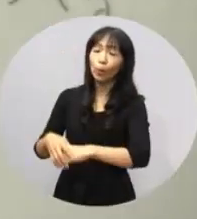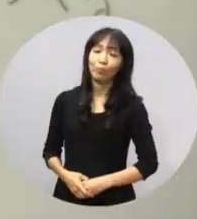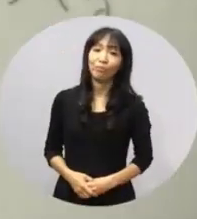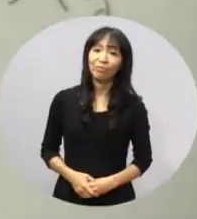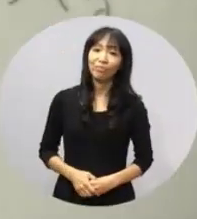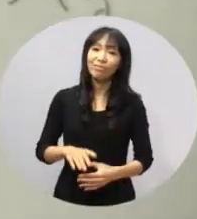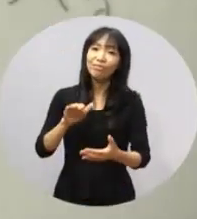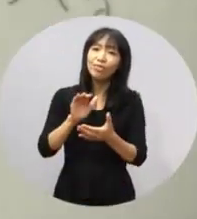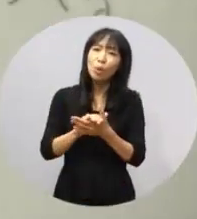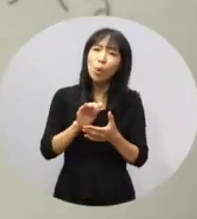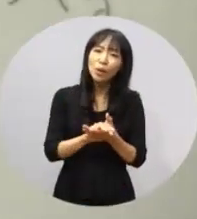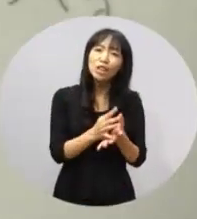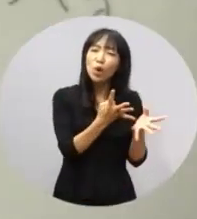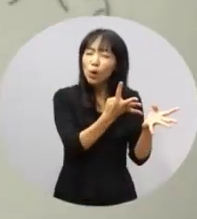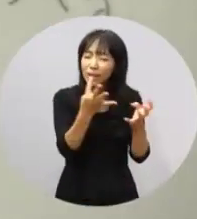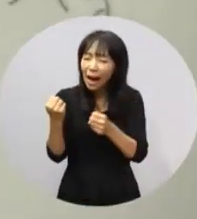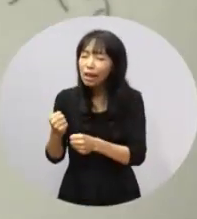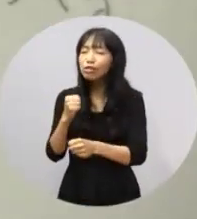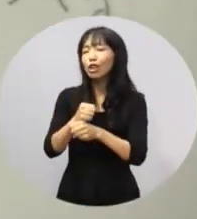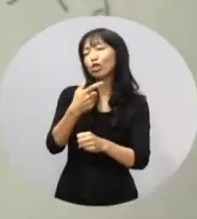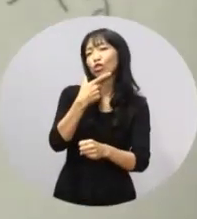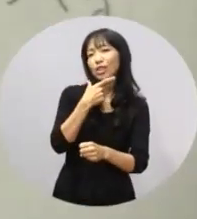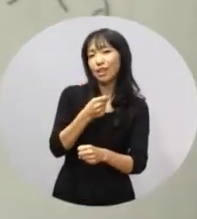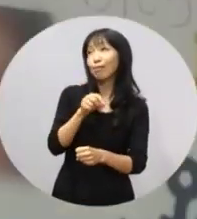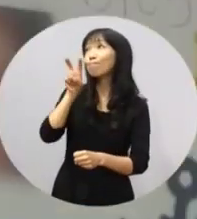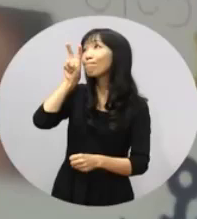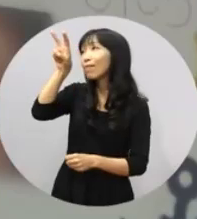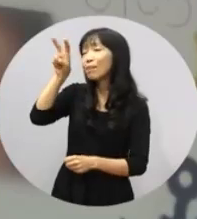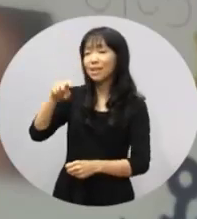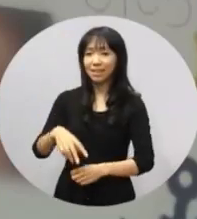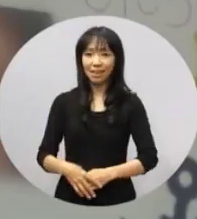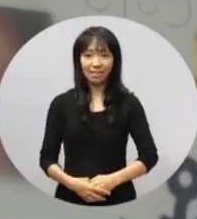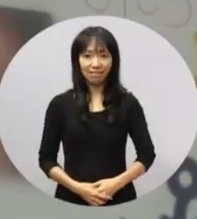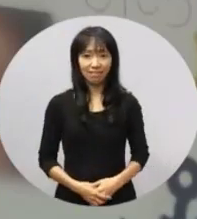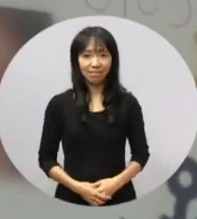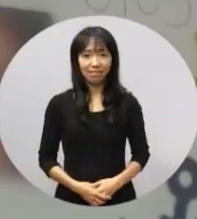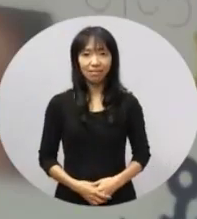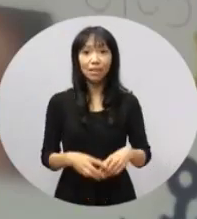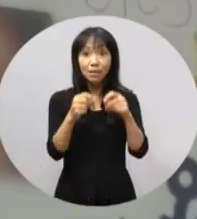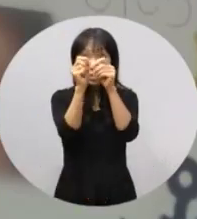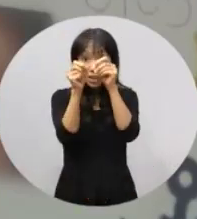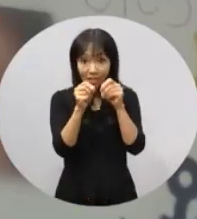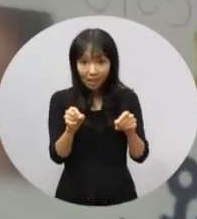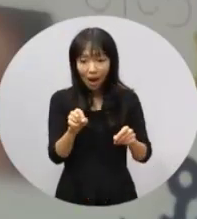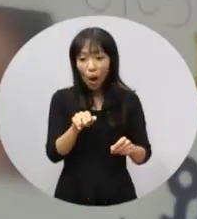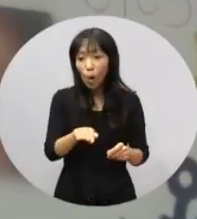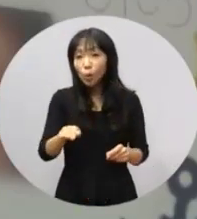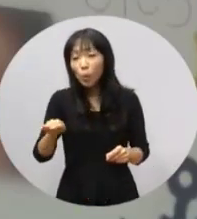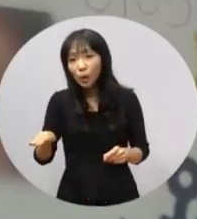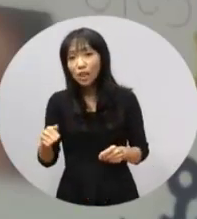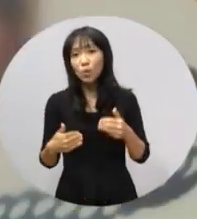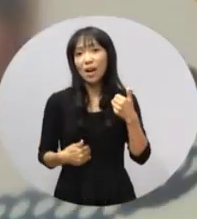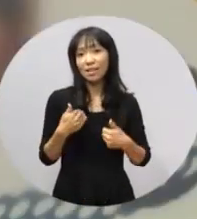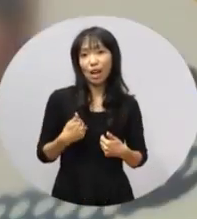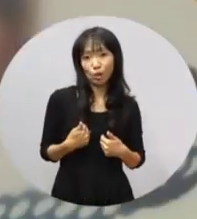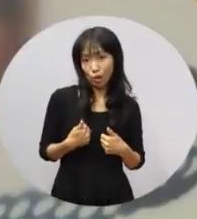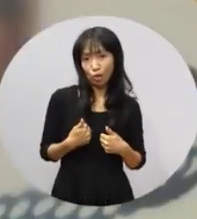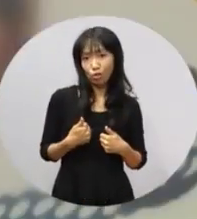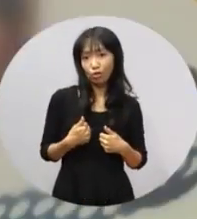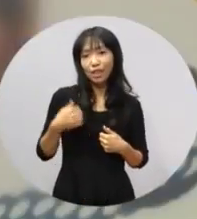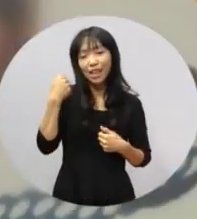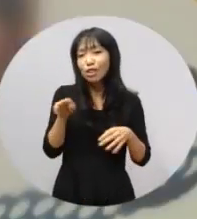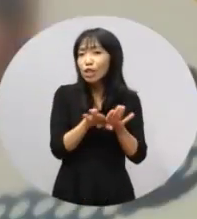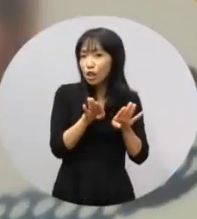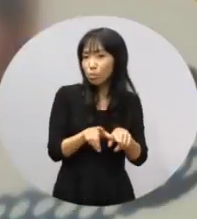友達をたくさん作りたいという願いが目立ちました果たして子どもたちは楽しい夏休みを